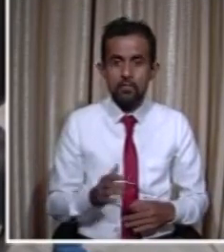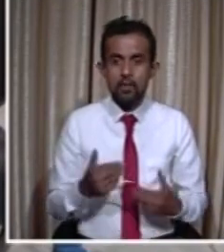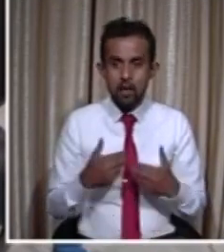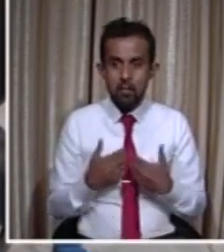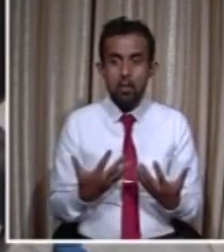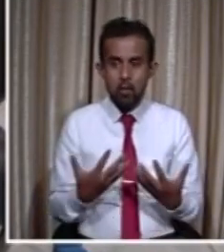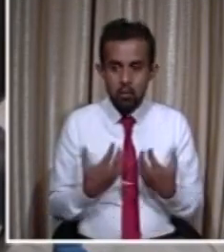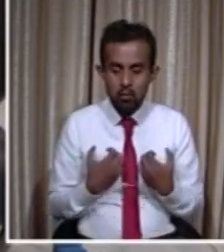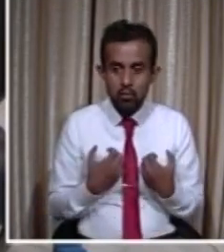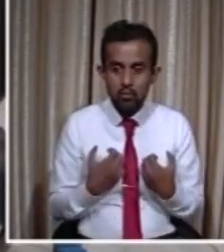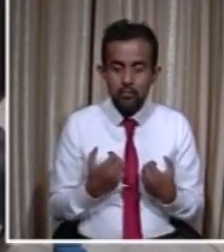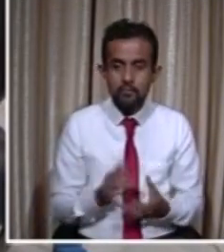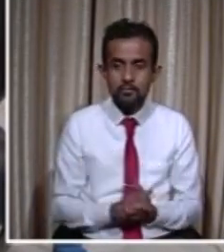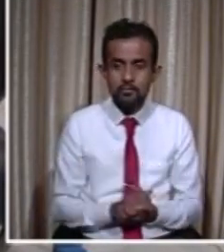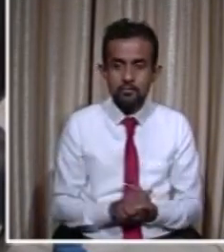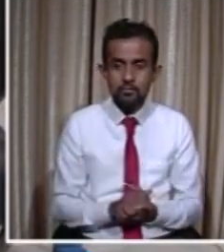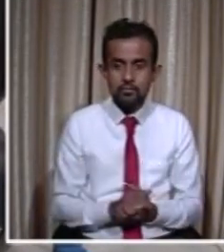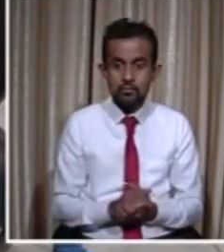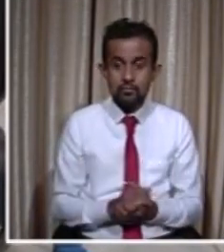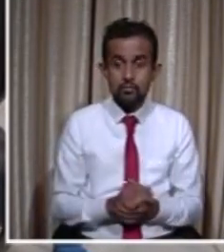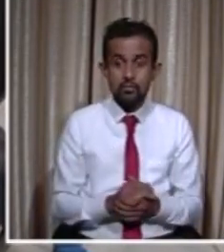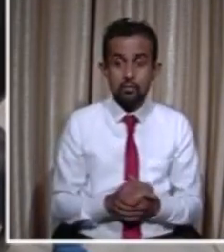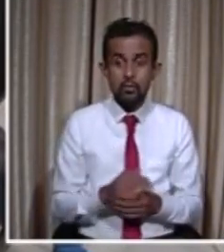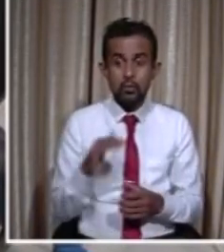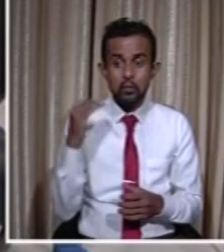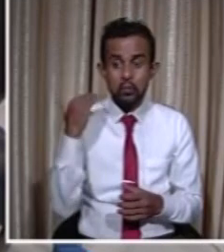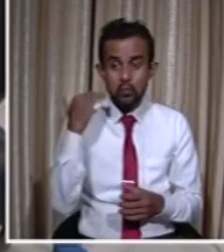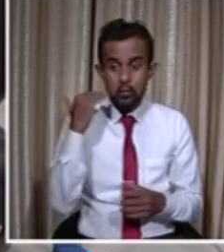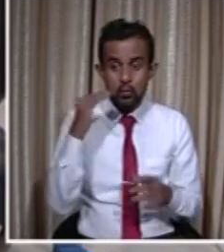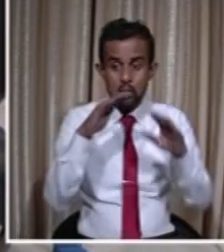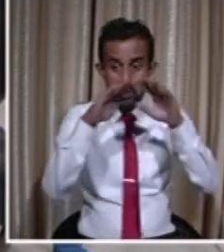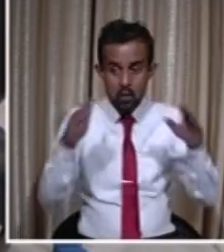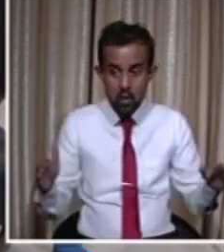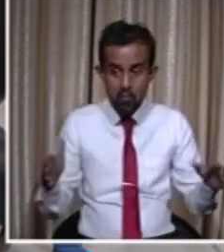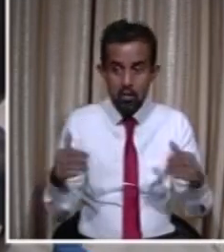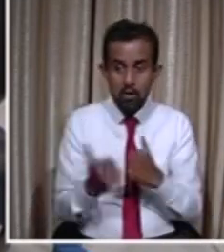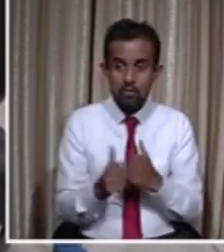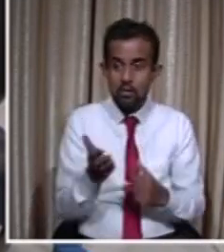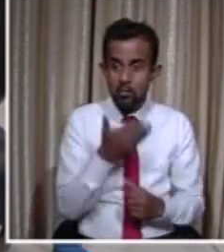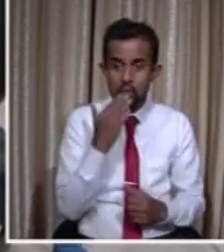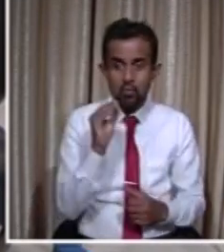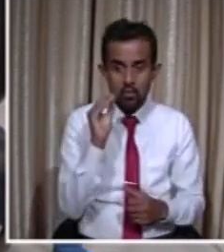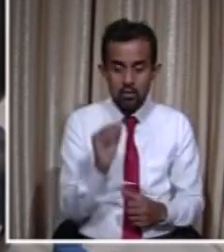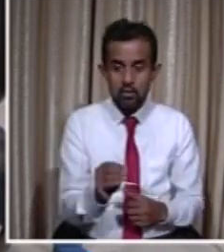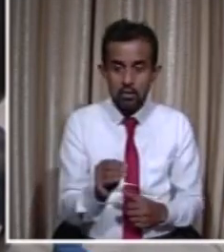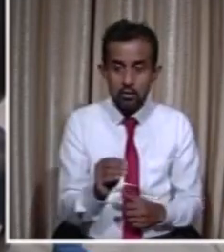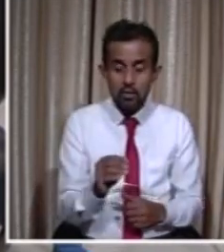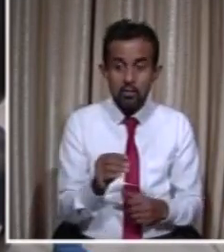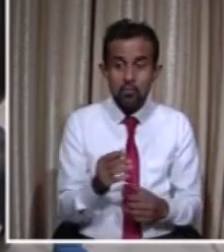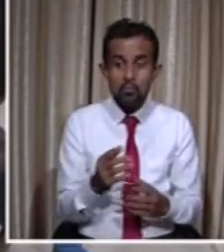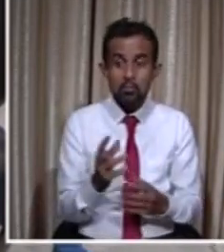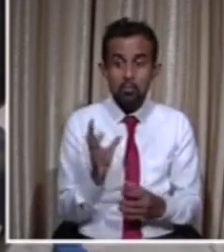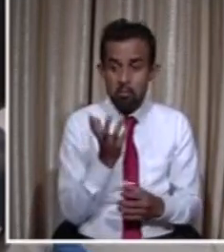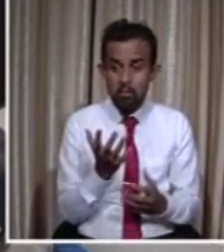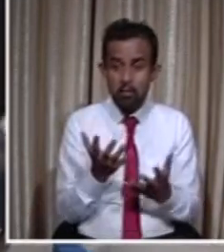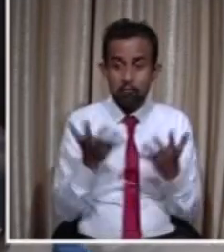අවශ්‍ය වෙන්නේ මේ ග්‍රීන් හවුස් මොකද මේ ග්‍රීන් හවුස් දාන්න පුළුවන් නම් අත වශයෙන්ම මේ මේ පළදාවේ ගොඩාක් වැඩි